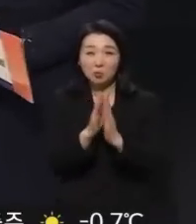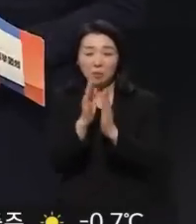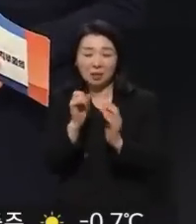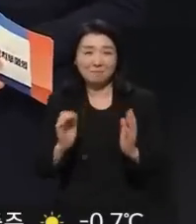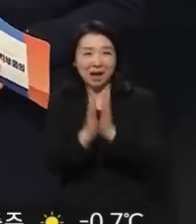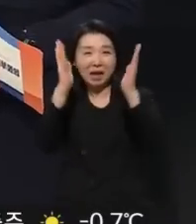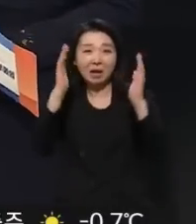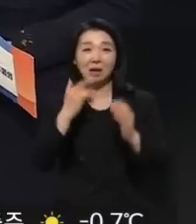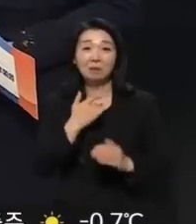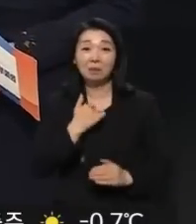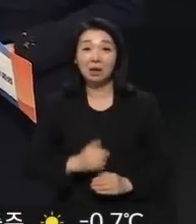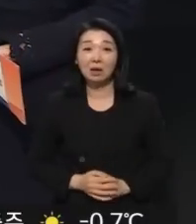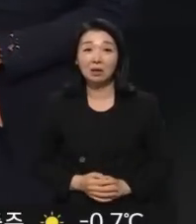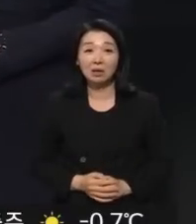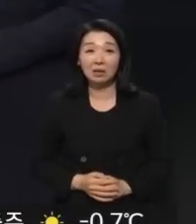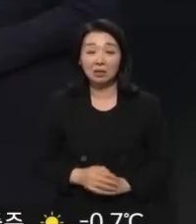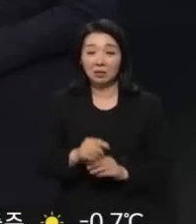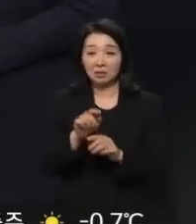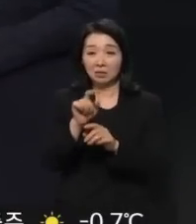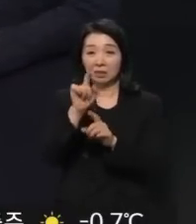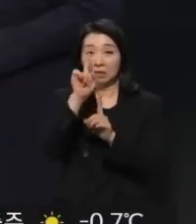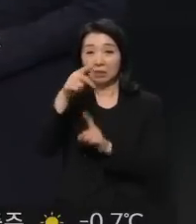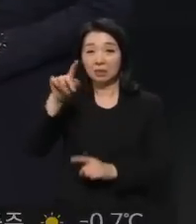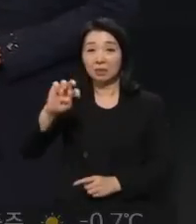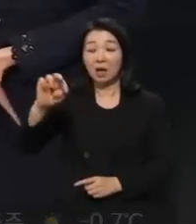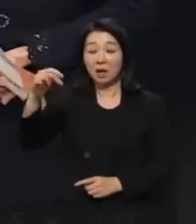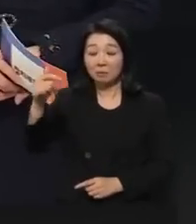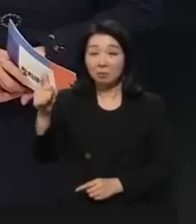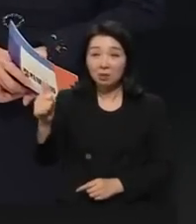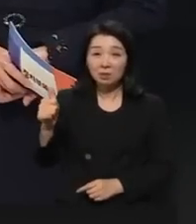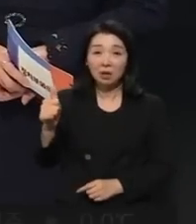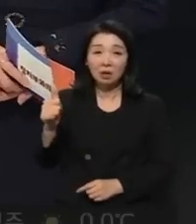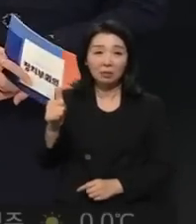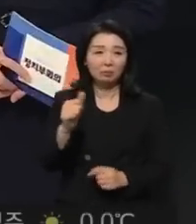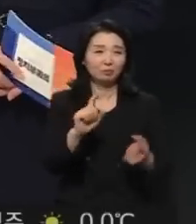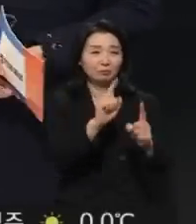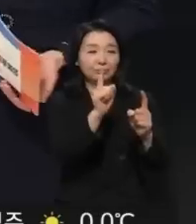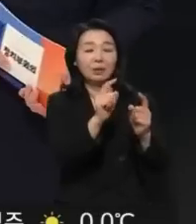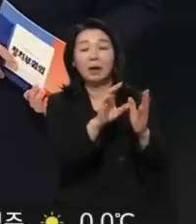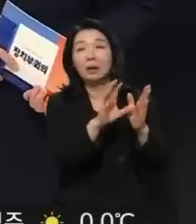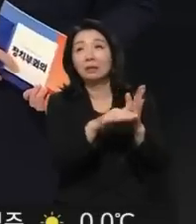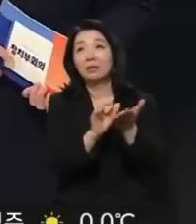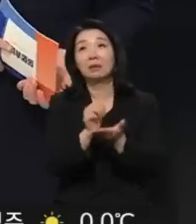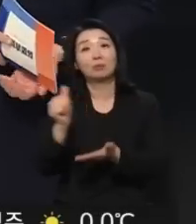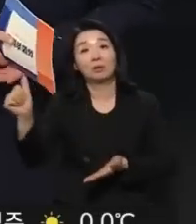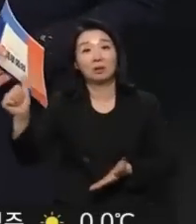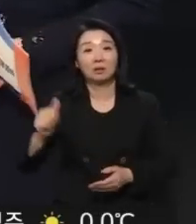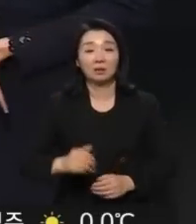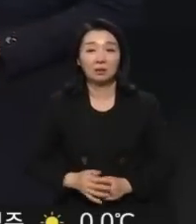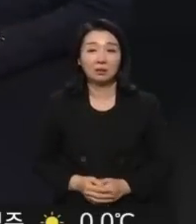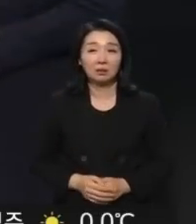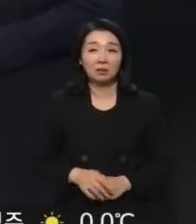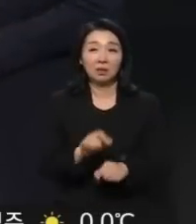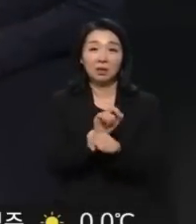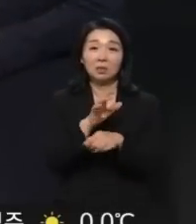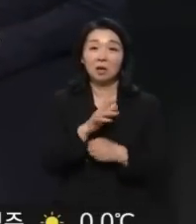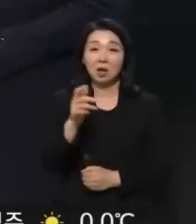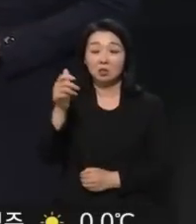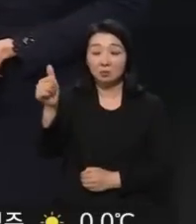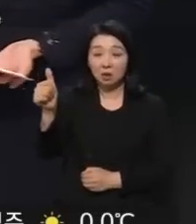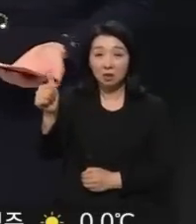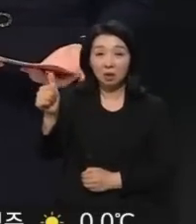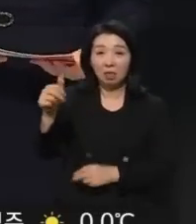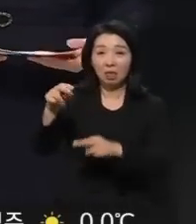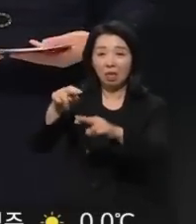전에 보니까요. 이상민 장관 또 그 와중에 소란 와중에 또 퇴장하는 모습도 저희가 볼 수 있었는데 이 장관의 거취를 놓고 지금